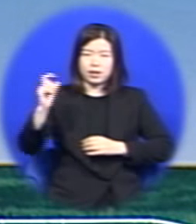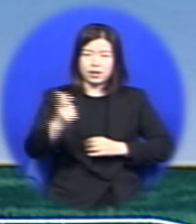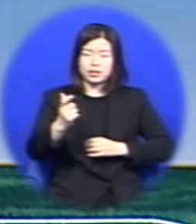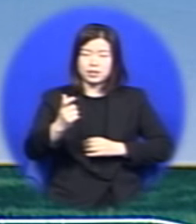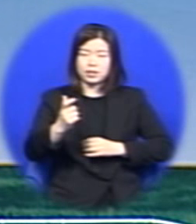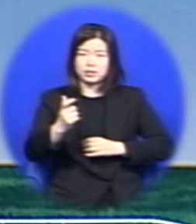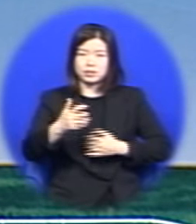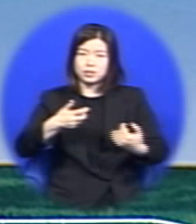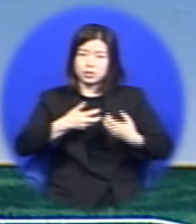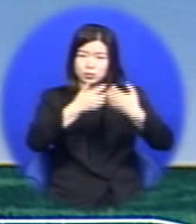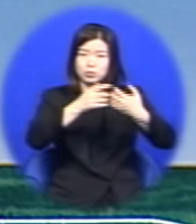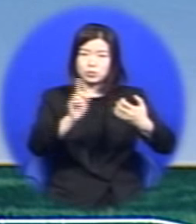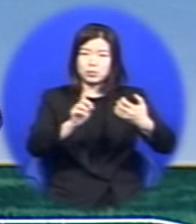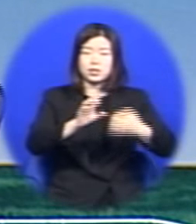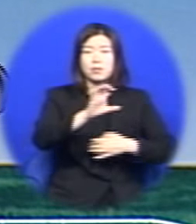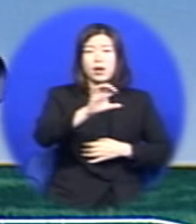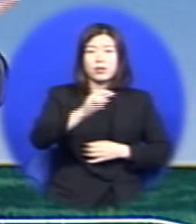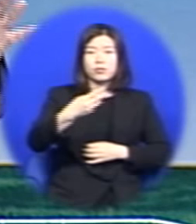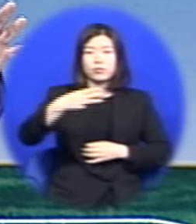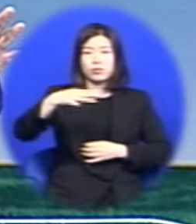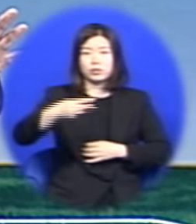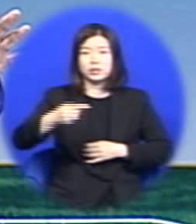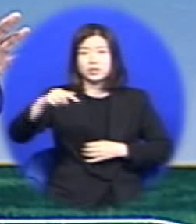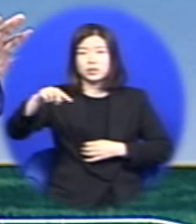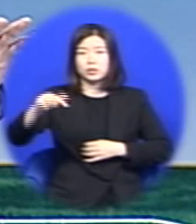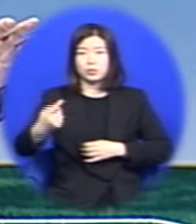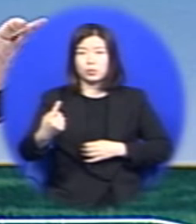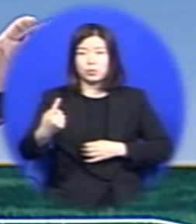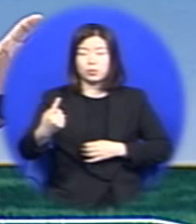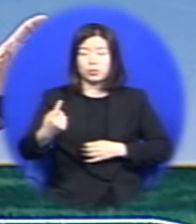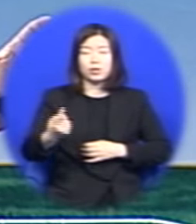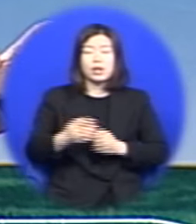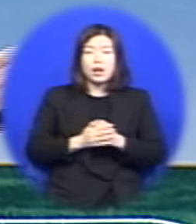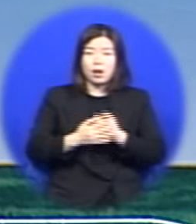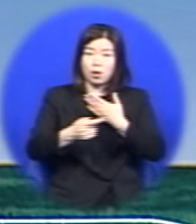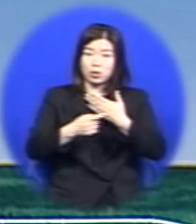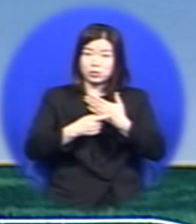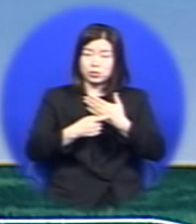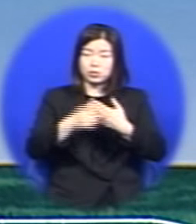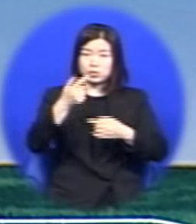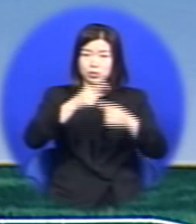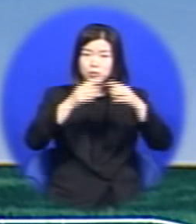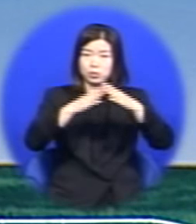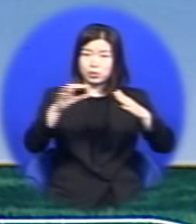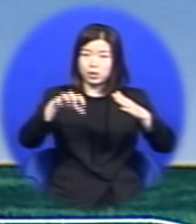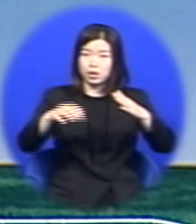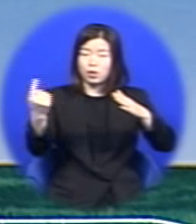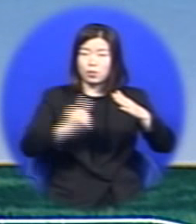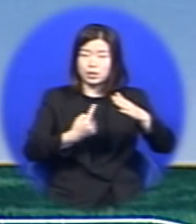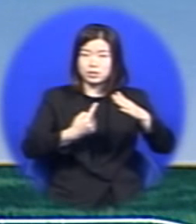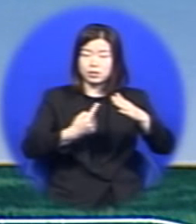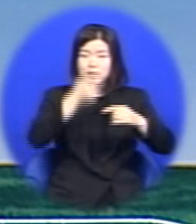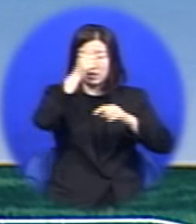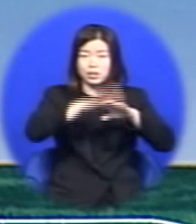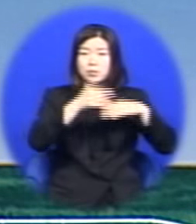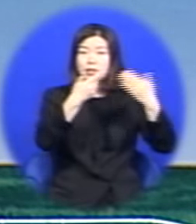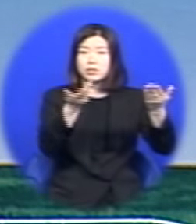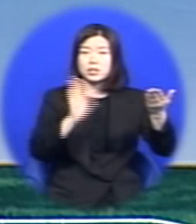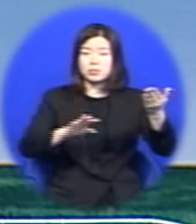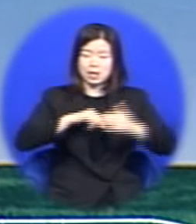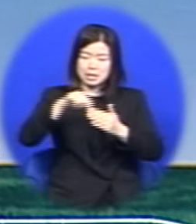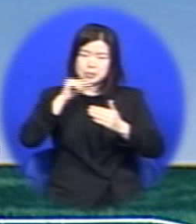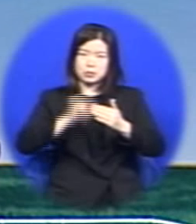이야기했습니다. 겉으로 멀쩡하게 교회 와서 예배를 드리지만 실제로는 마음에 음란의 종이 되어